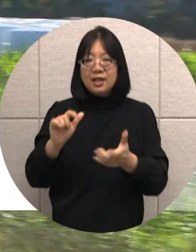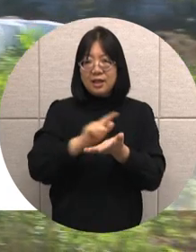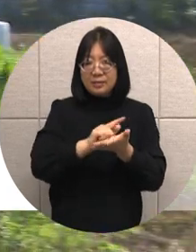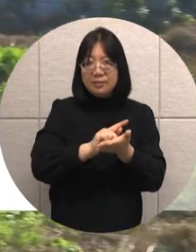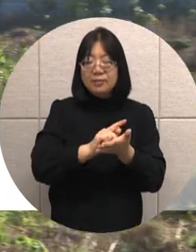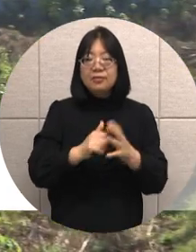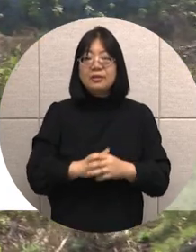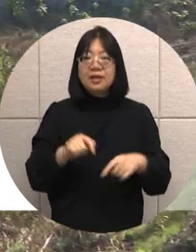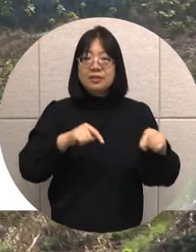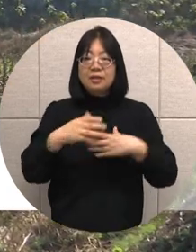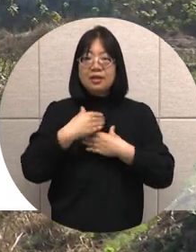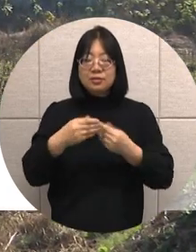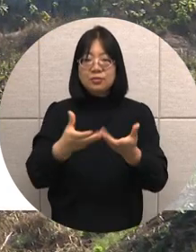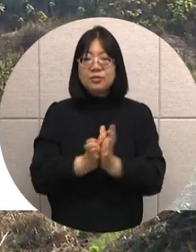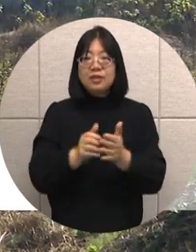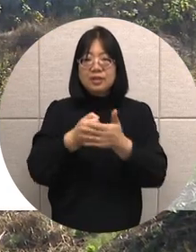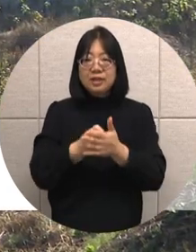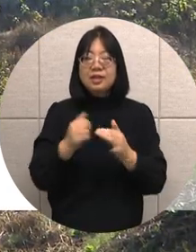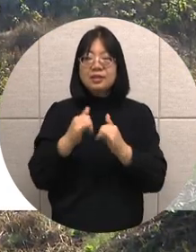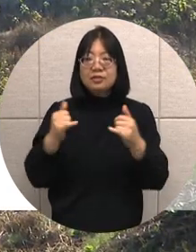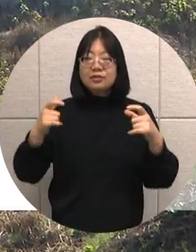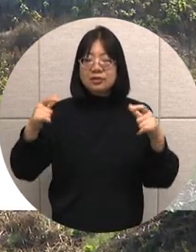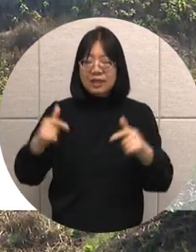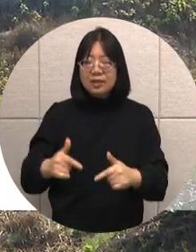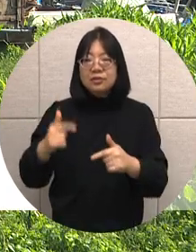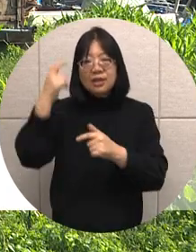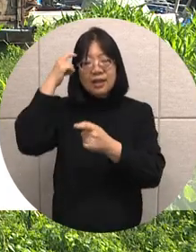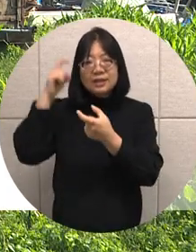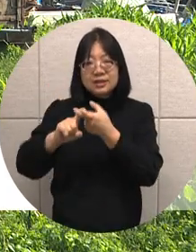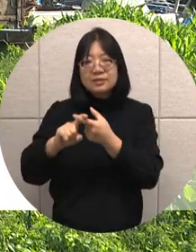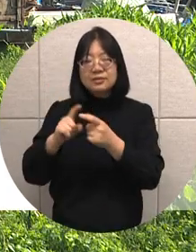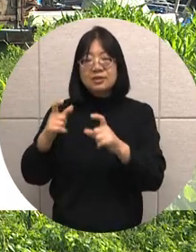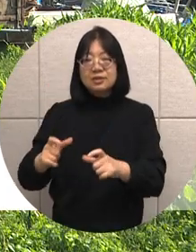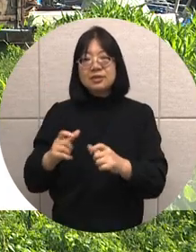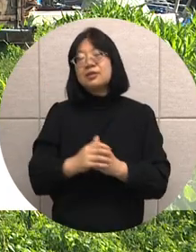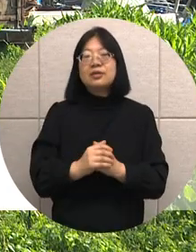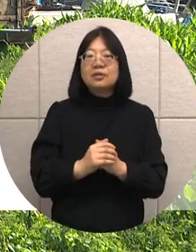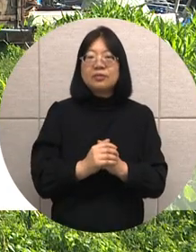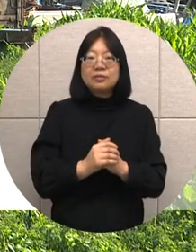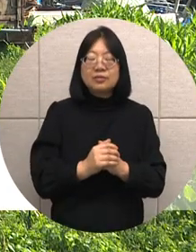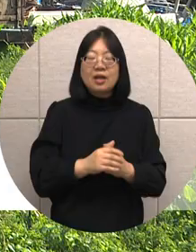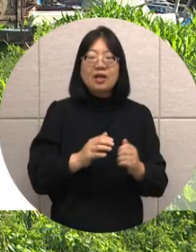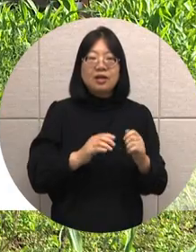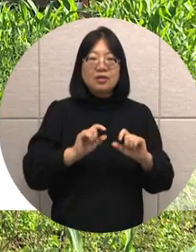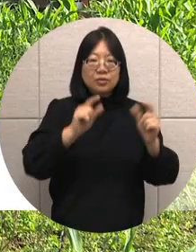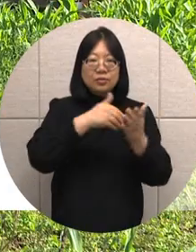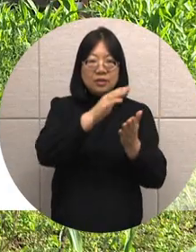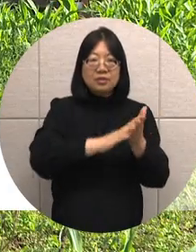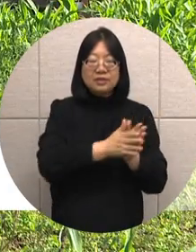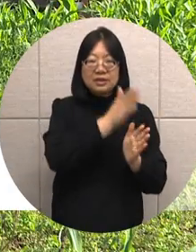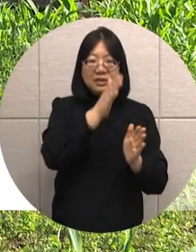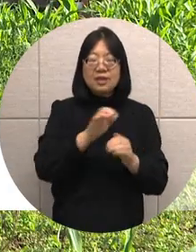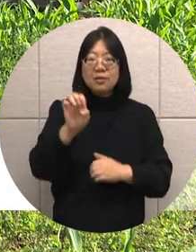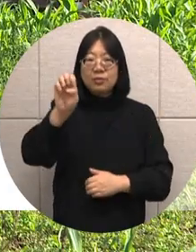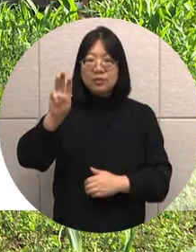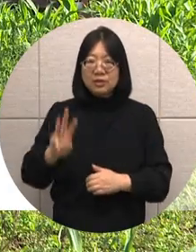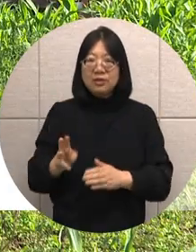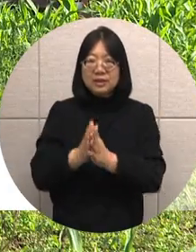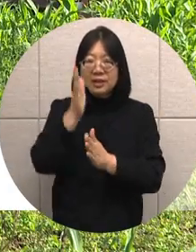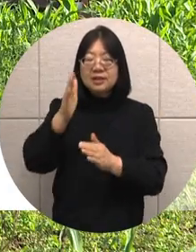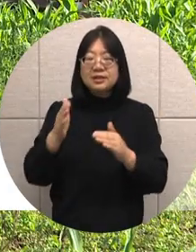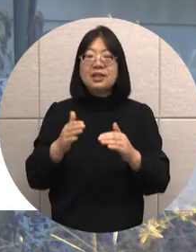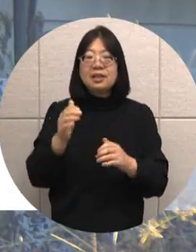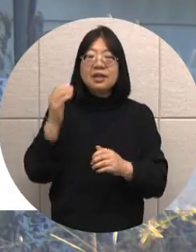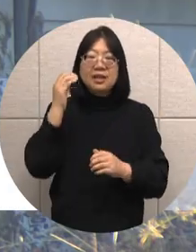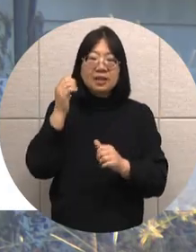가평군과 행정안전부가 지정한 인구 감소 관심 지역인 동두천 시와 포천시의 빈집지도 혜택을 부여해